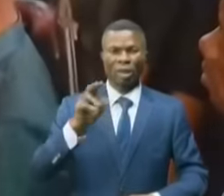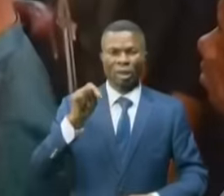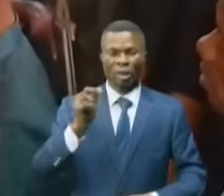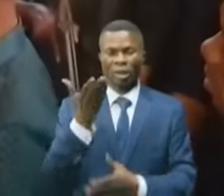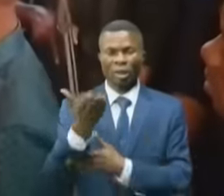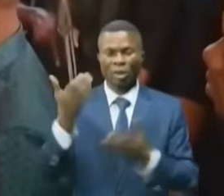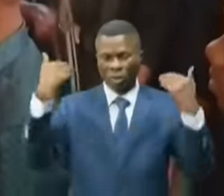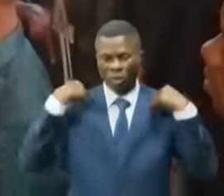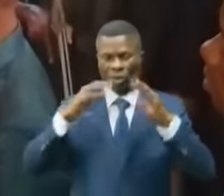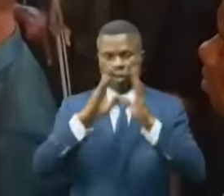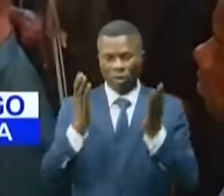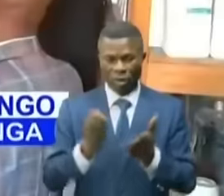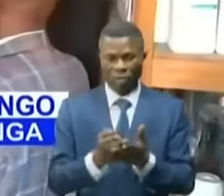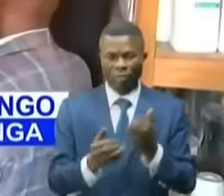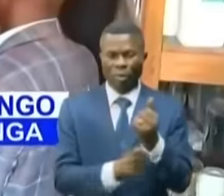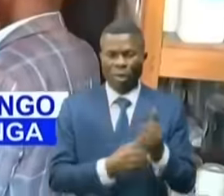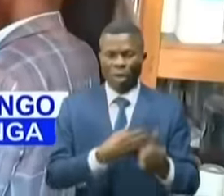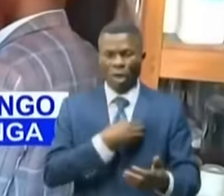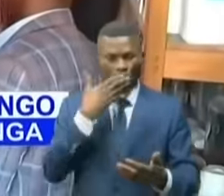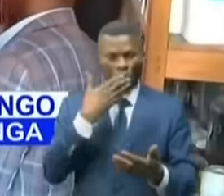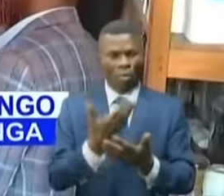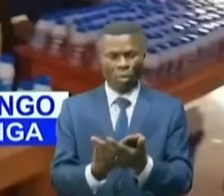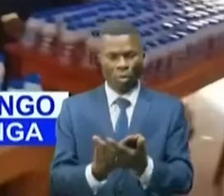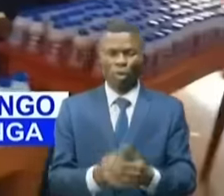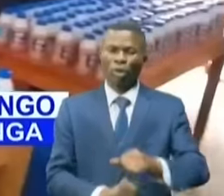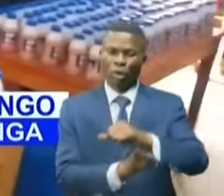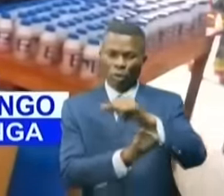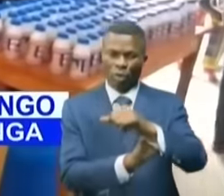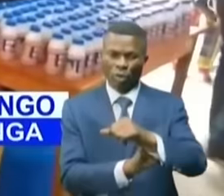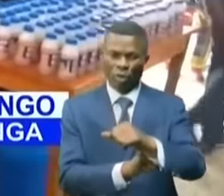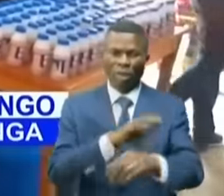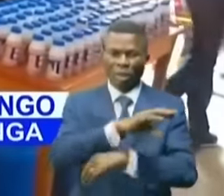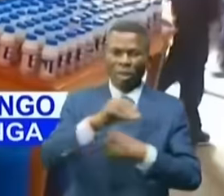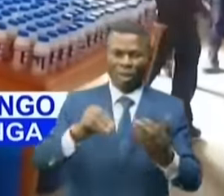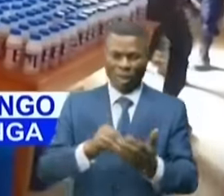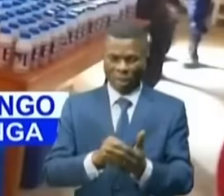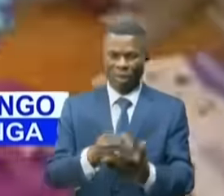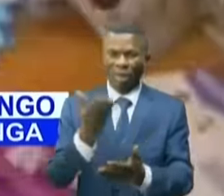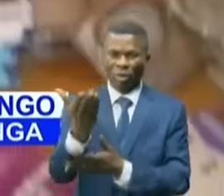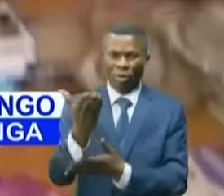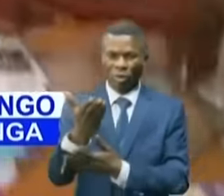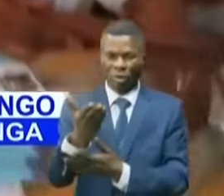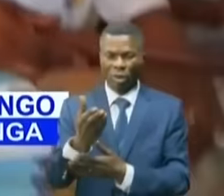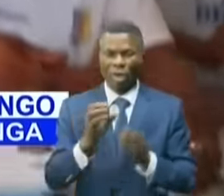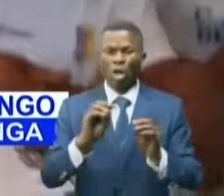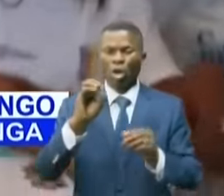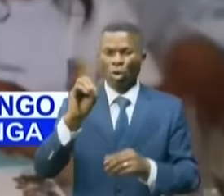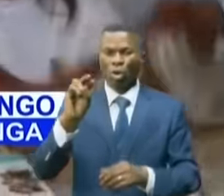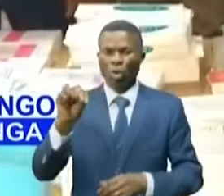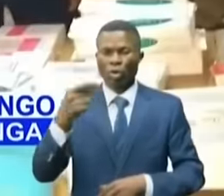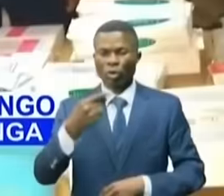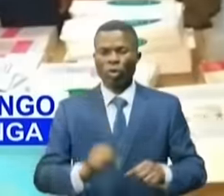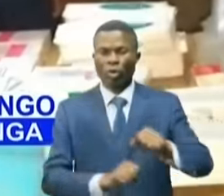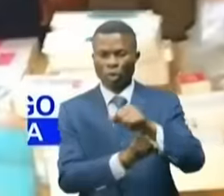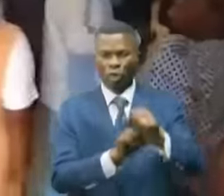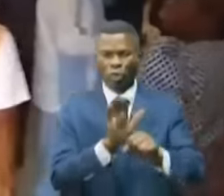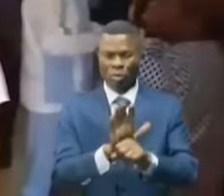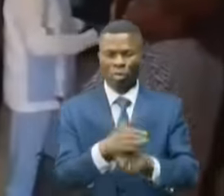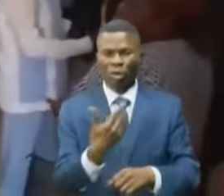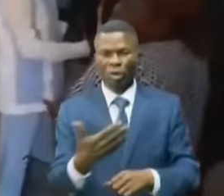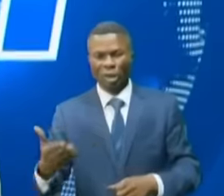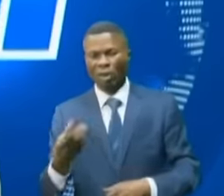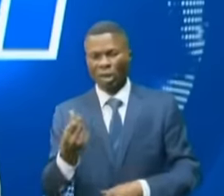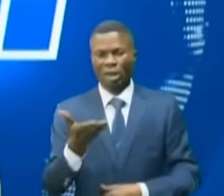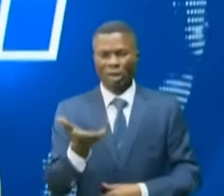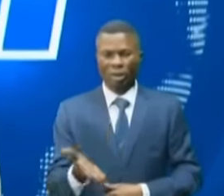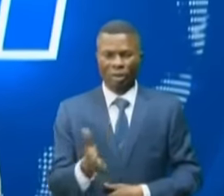les autorités et toute personne de bonne volonté de soutenir les centres et font appel aux organismes pour un appui tant matériel que